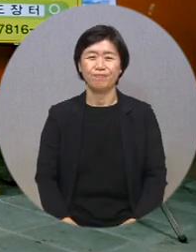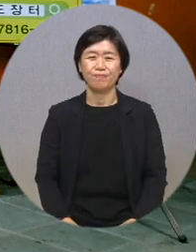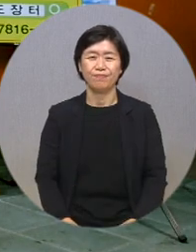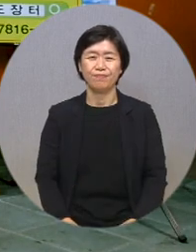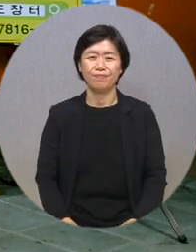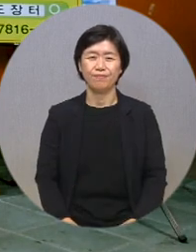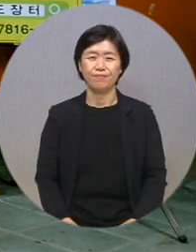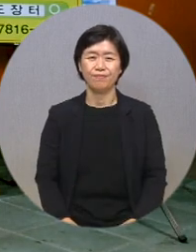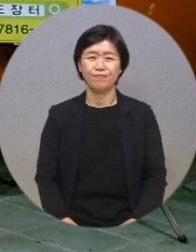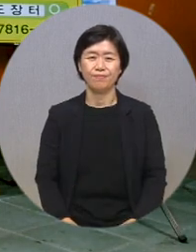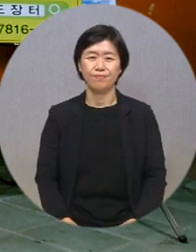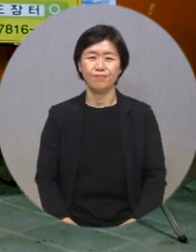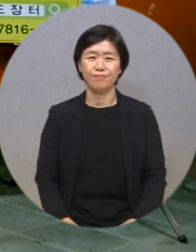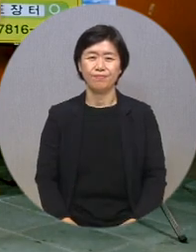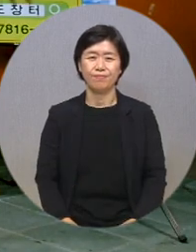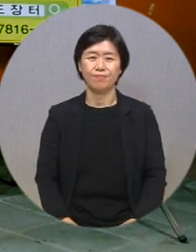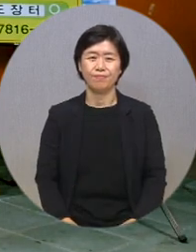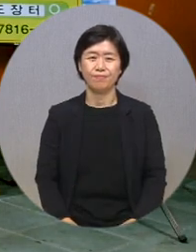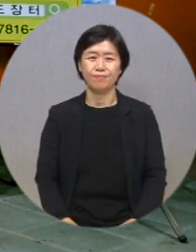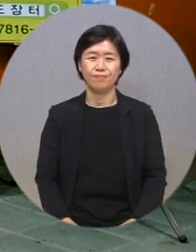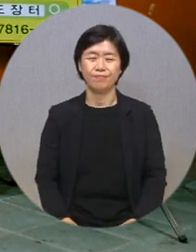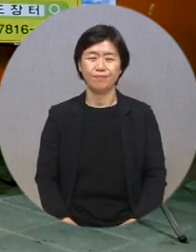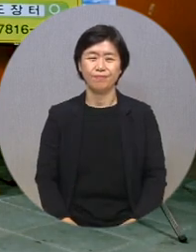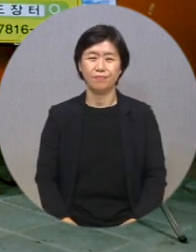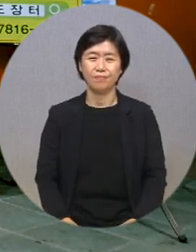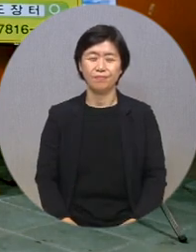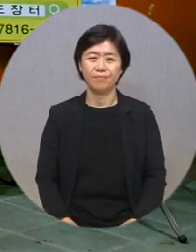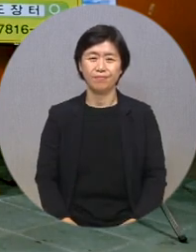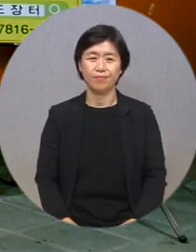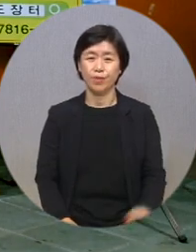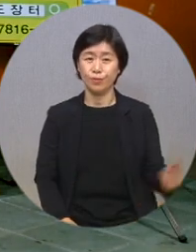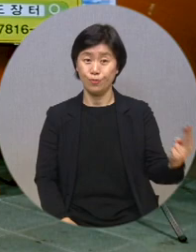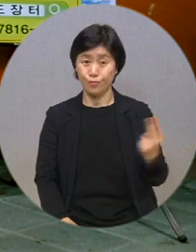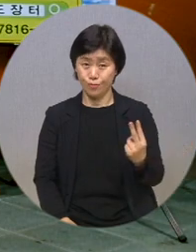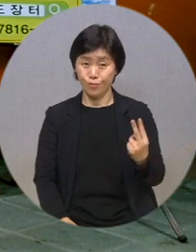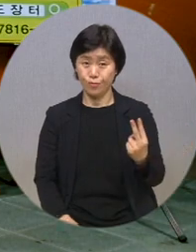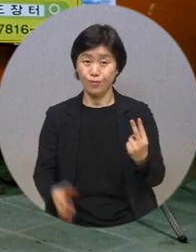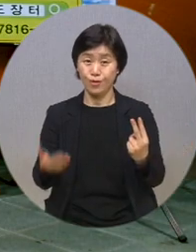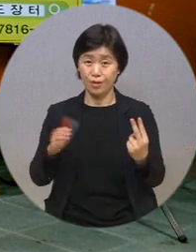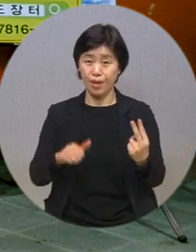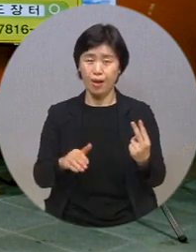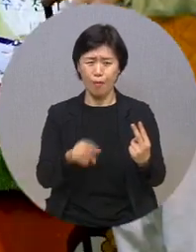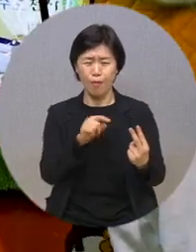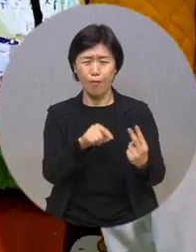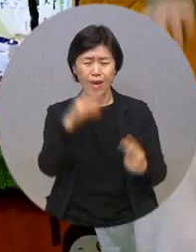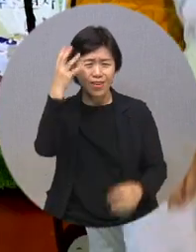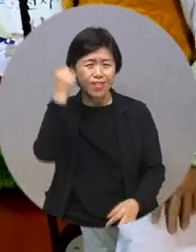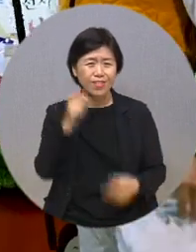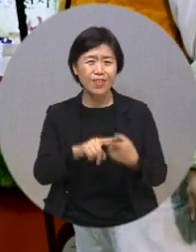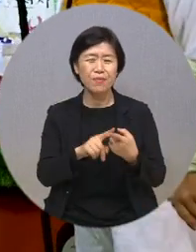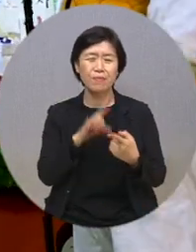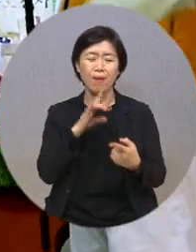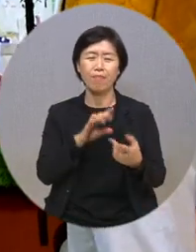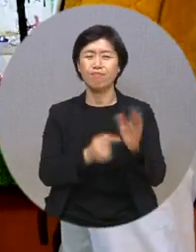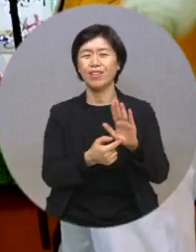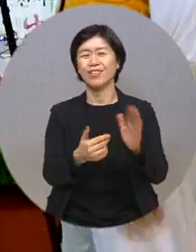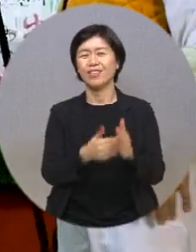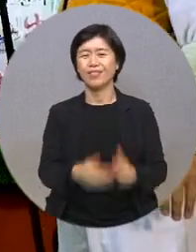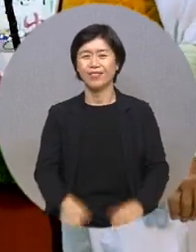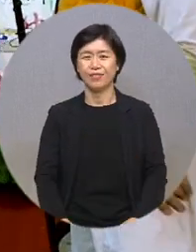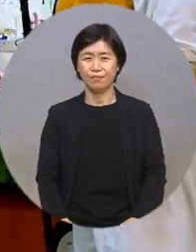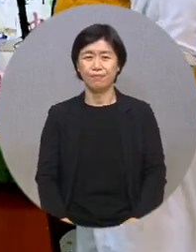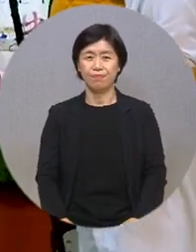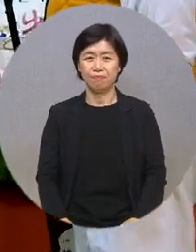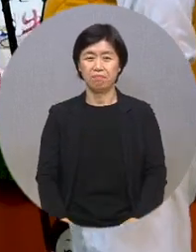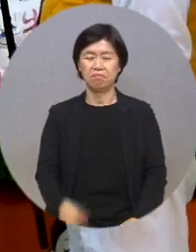드셔보시오. 네. 아따 잡수 봐요. 아, 두 분이 나오셨는데 딱 준비한 것만 딱 하시네요. 네. 왜? 어. 이 정도만 해도 우리는 속이 다 터졌다.